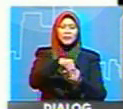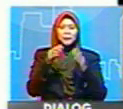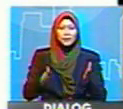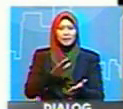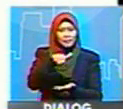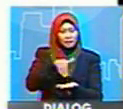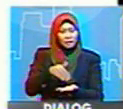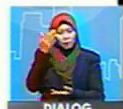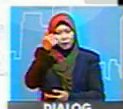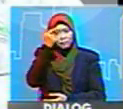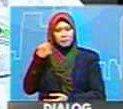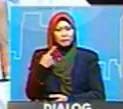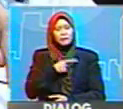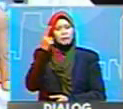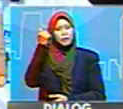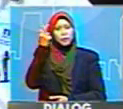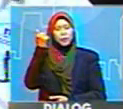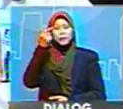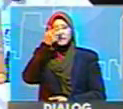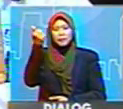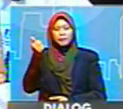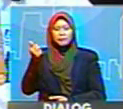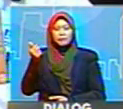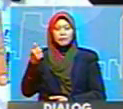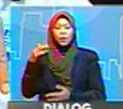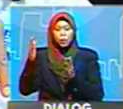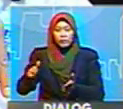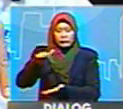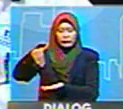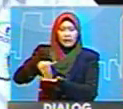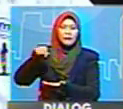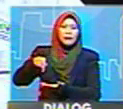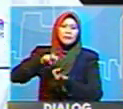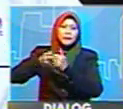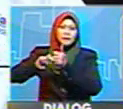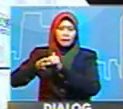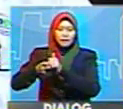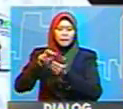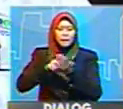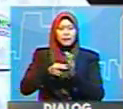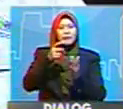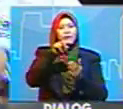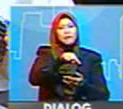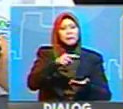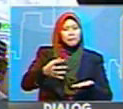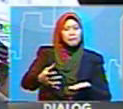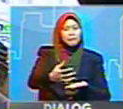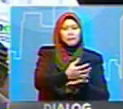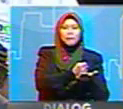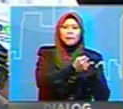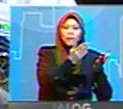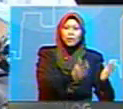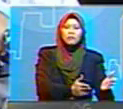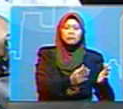kita tahu kerana orang tengah inilah yang menyebabkan pendapatan petani tidak dapat ditingkatkan itu akhirnya kita harga barang sekarang dan itu akhirnya kita